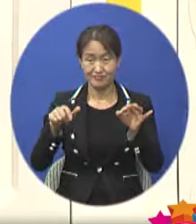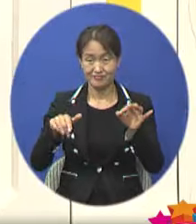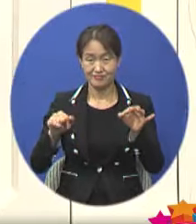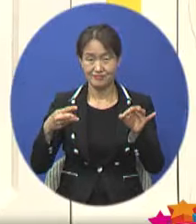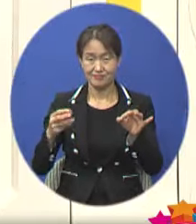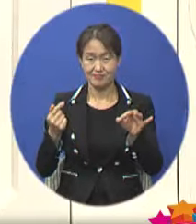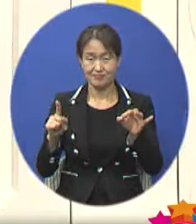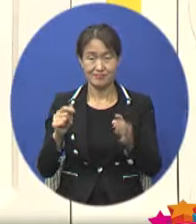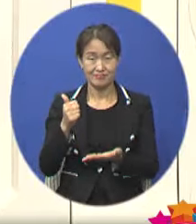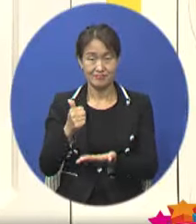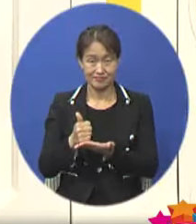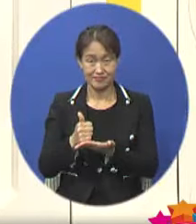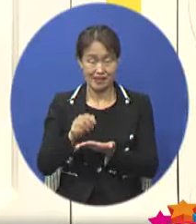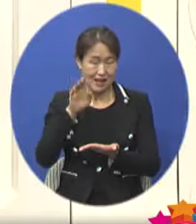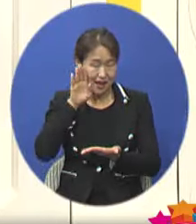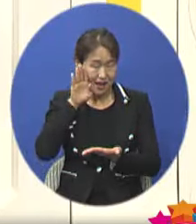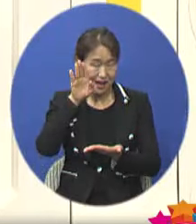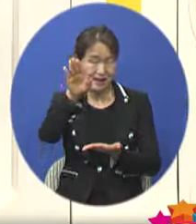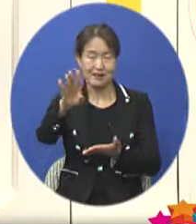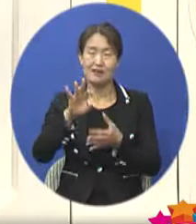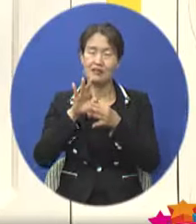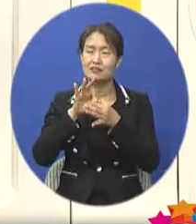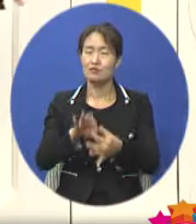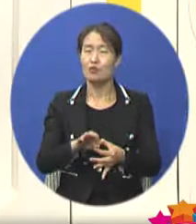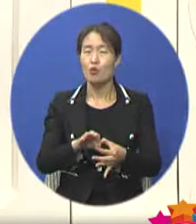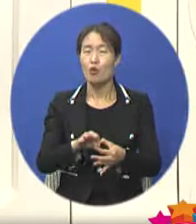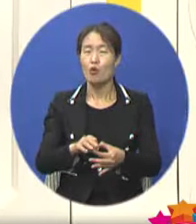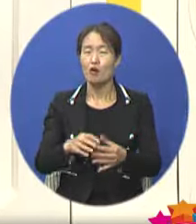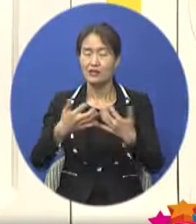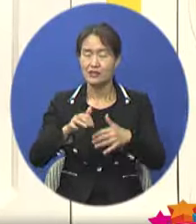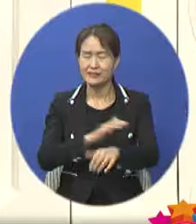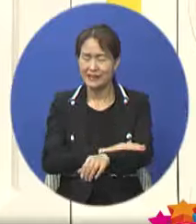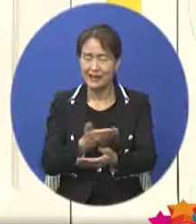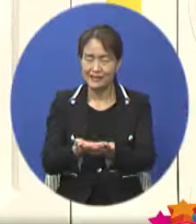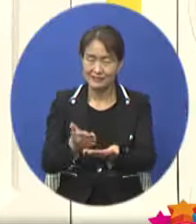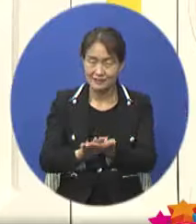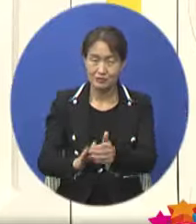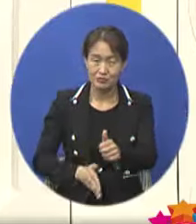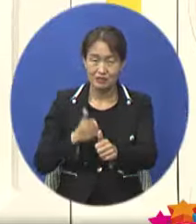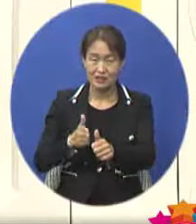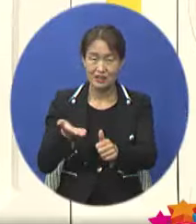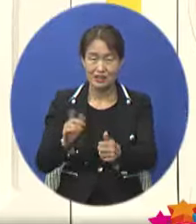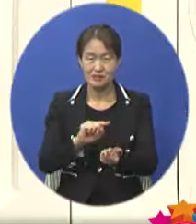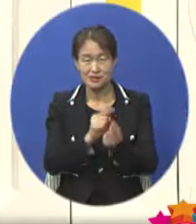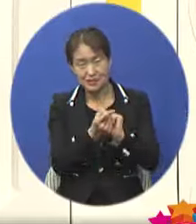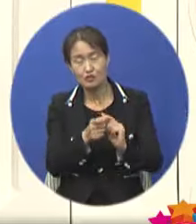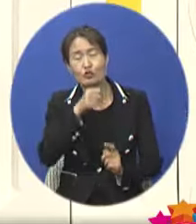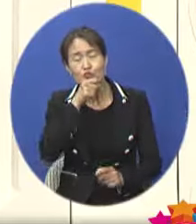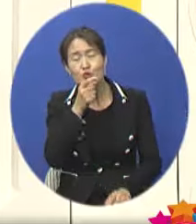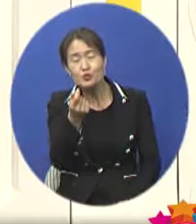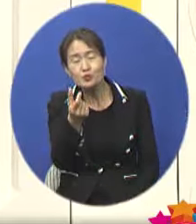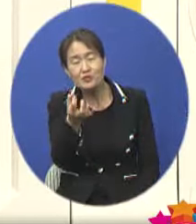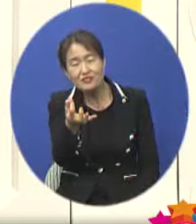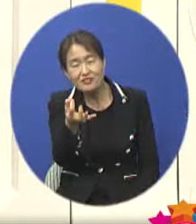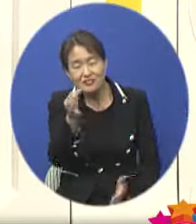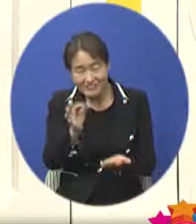김기라님. 예. 앞으로도 네. 쭉 농기계 잘 수리해 드리고요. 부탁드릴게요. 그 대신 더 값도 좀 저렴하게 네,